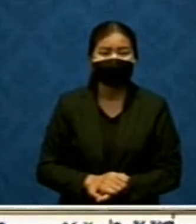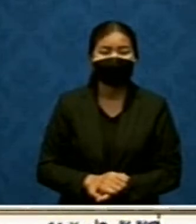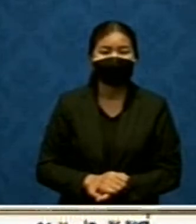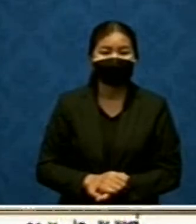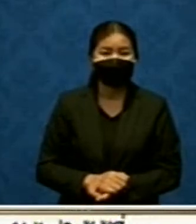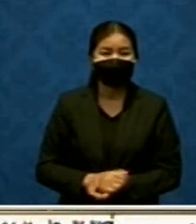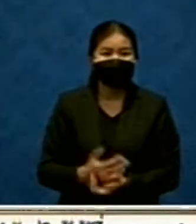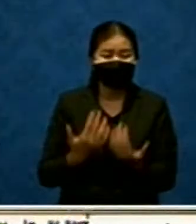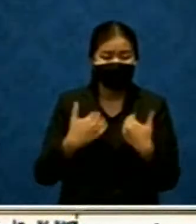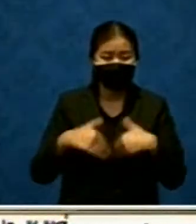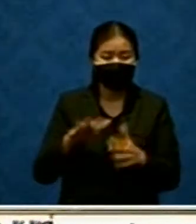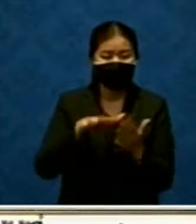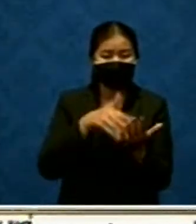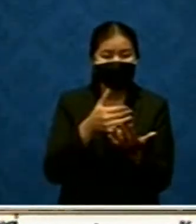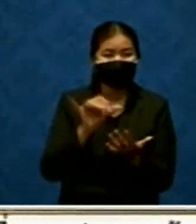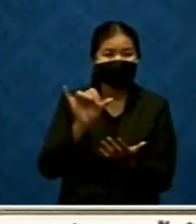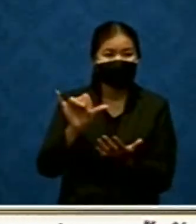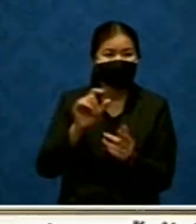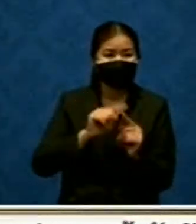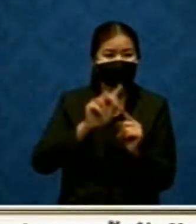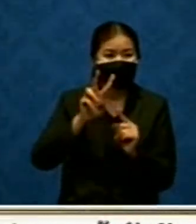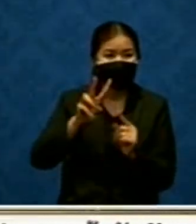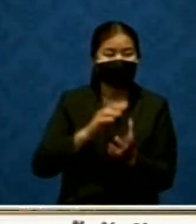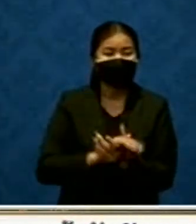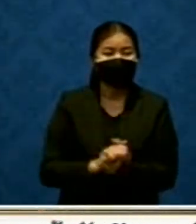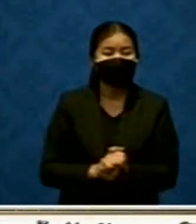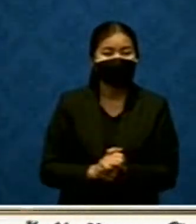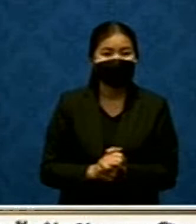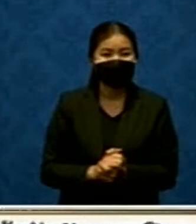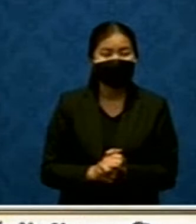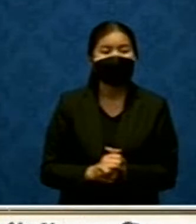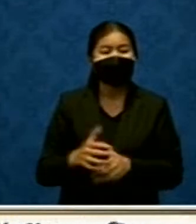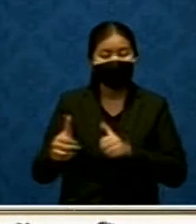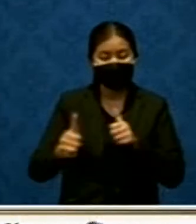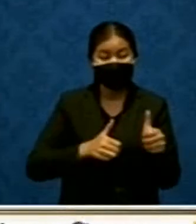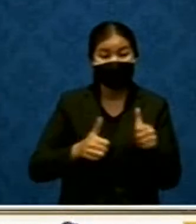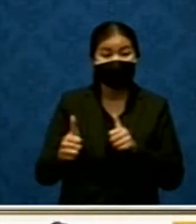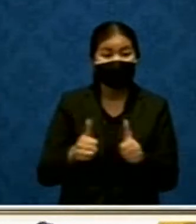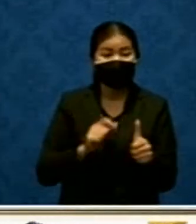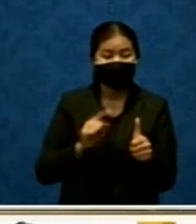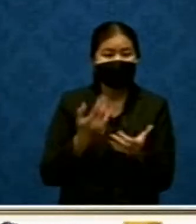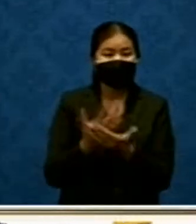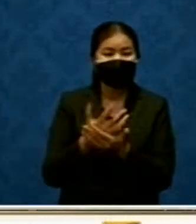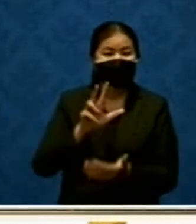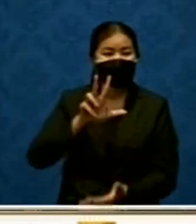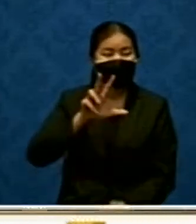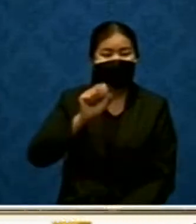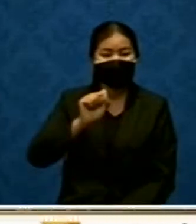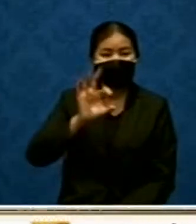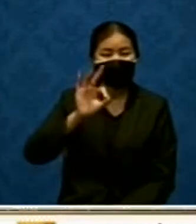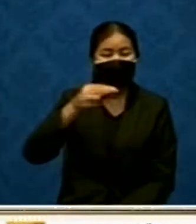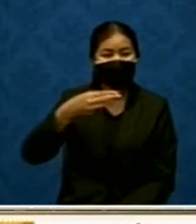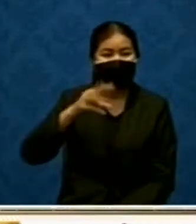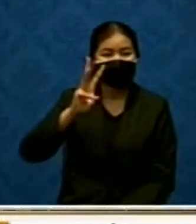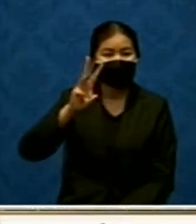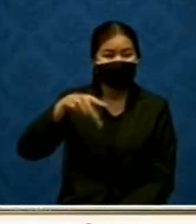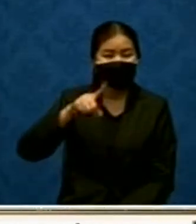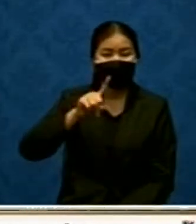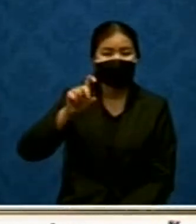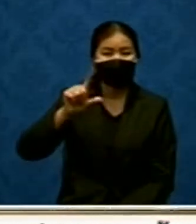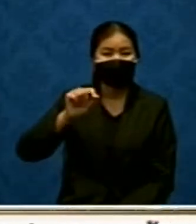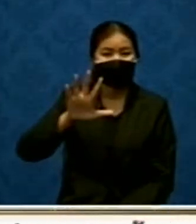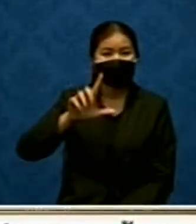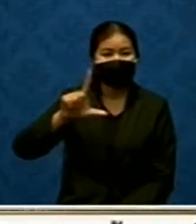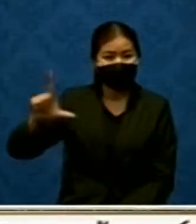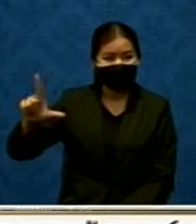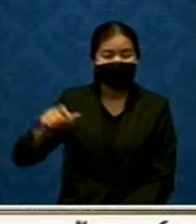ไปดยุทษาตที่ 2 สร้างความการแข่งขัน 396,125 นับาท